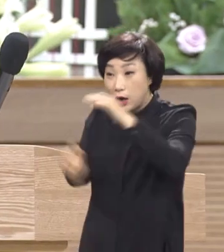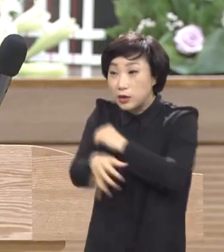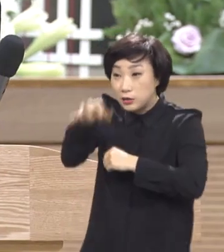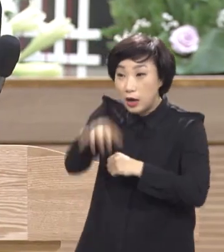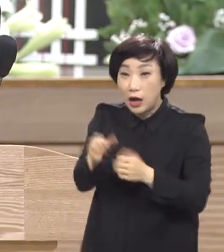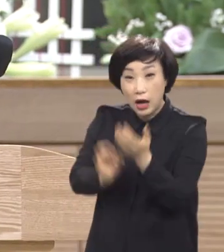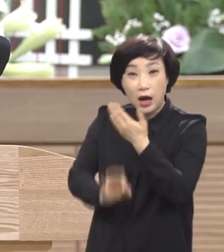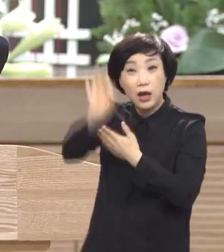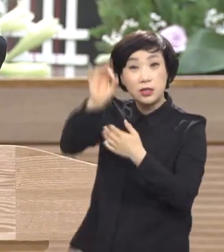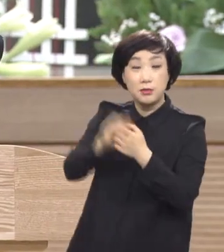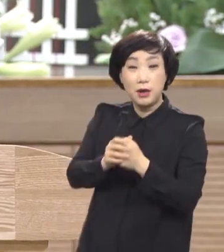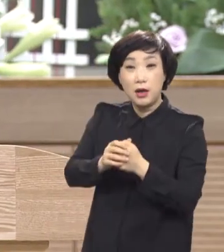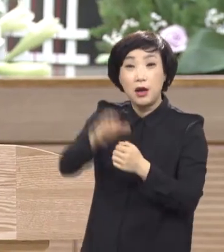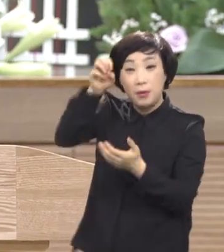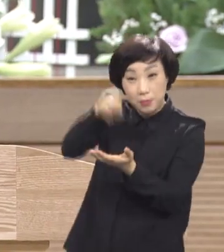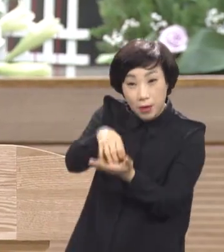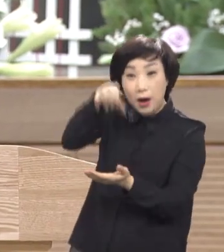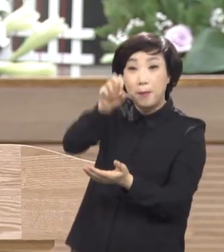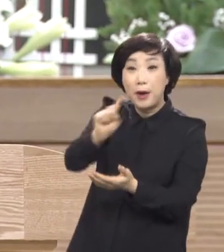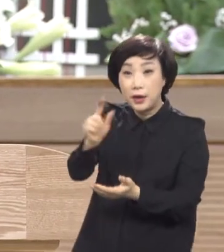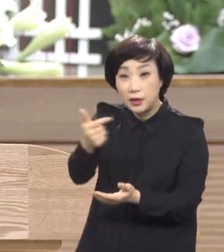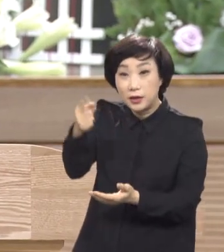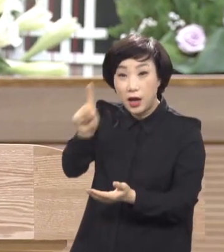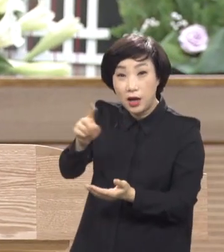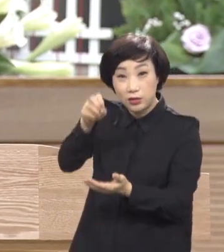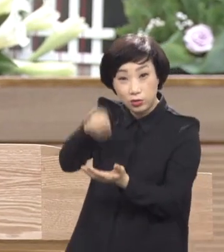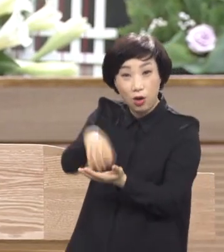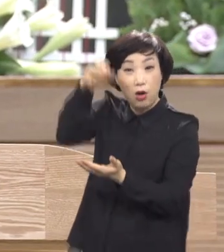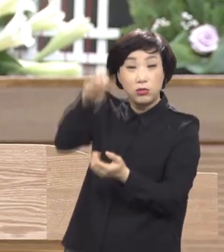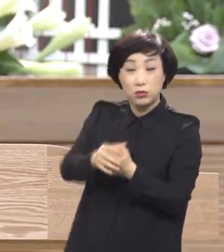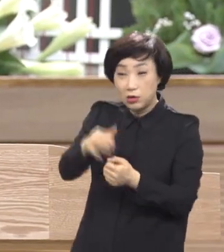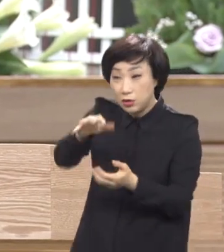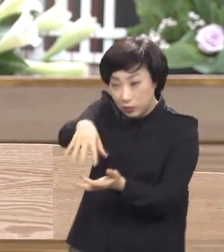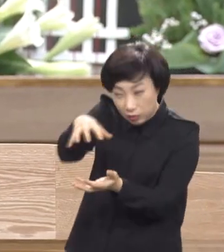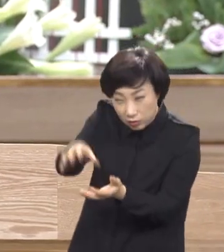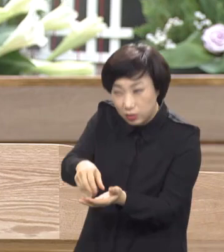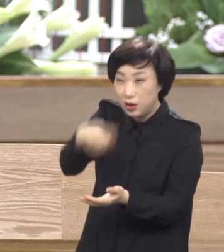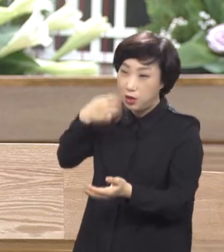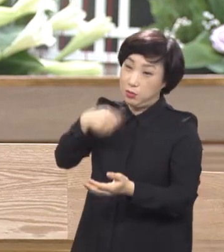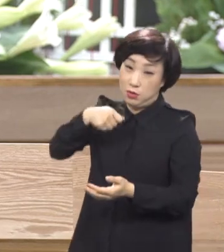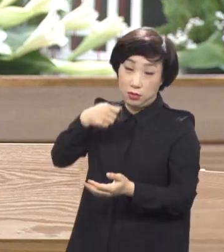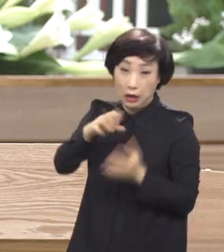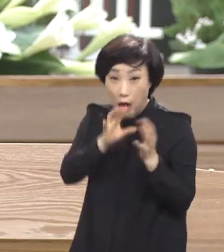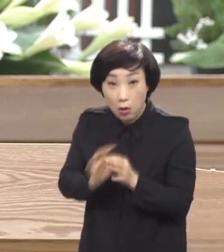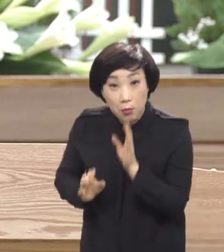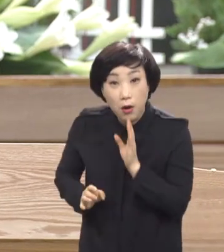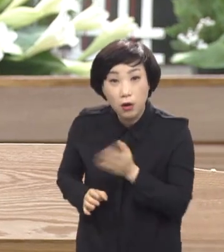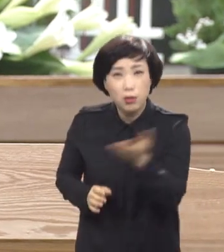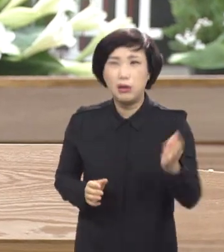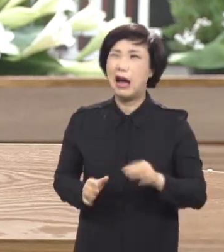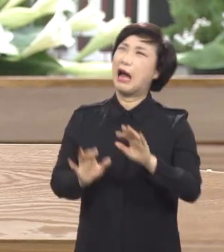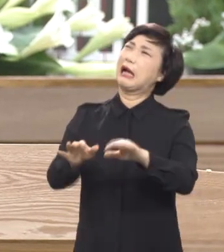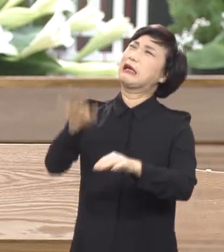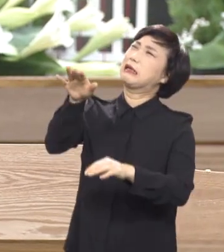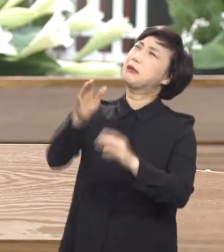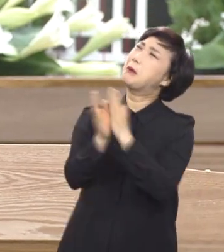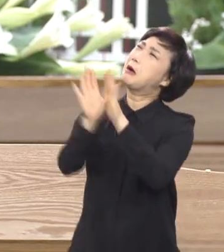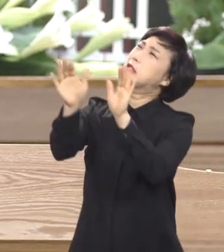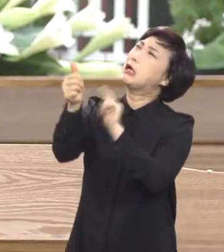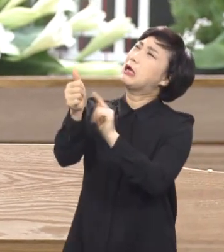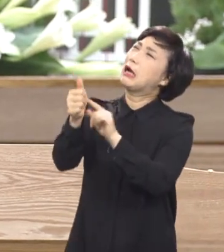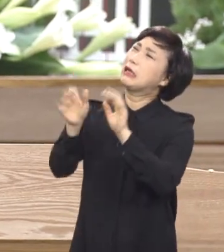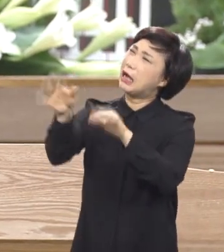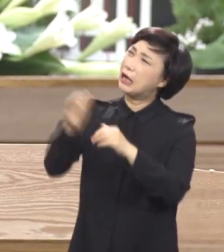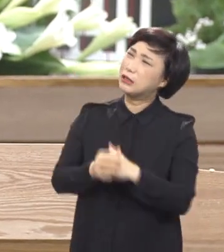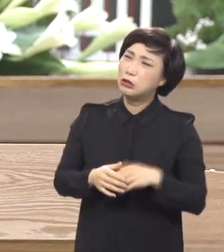만나라는 떡을 먹여서 계속 살게 했어 야 모세야 애급에 있으면 가끔